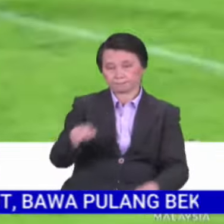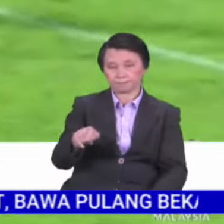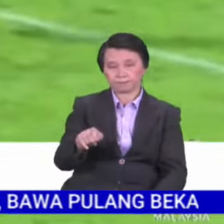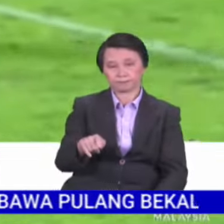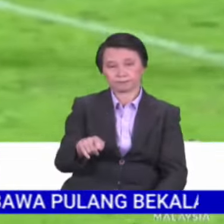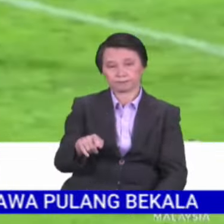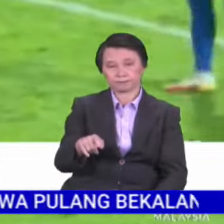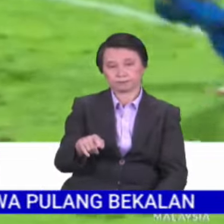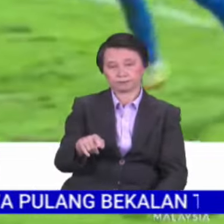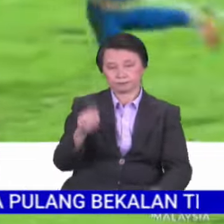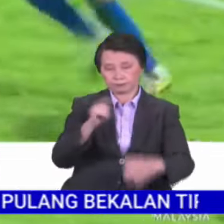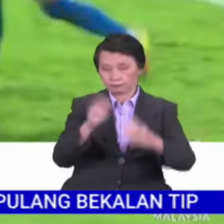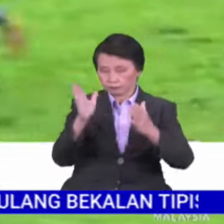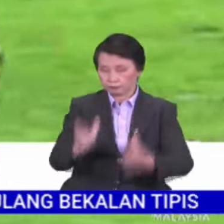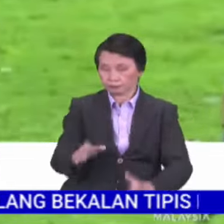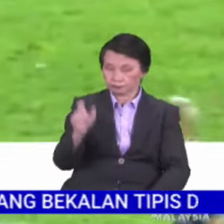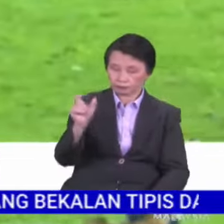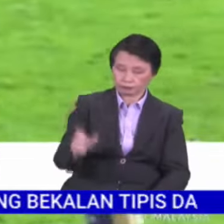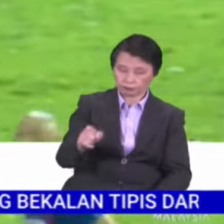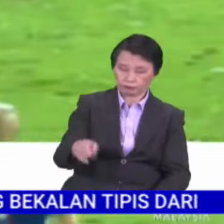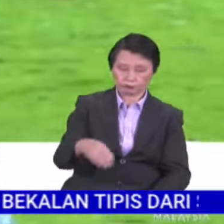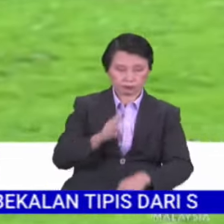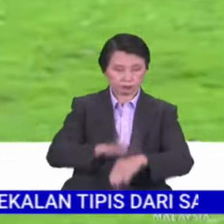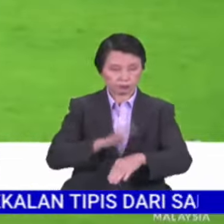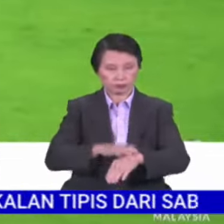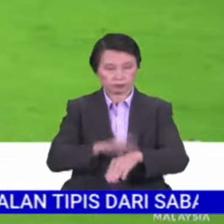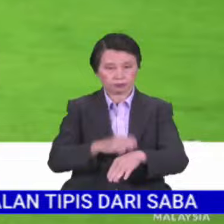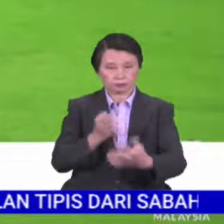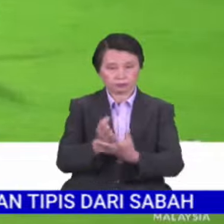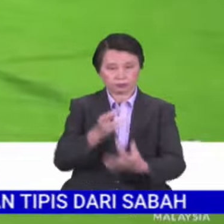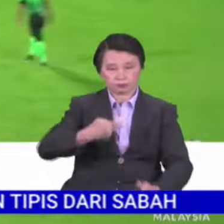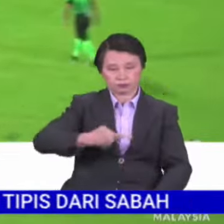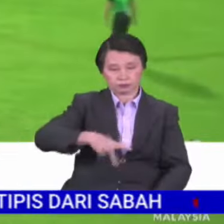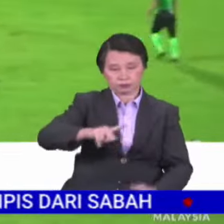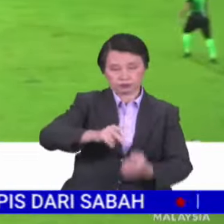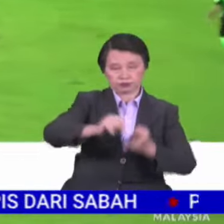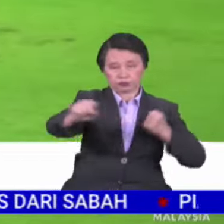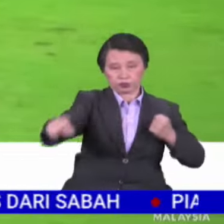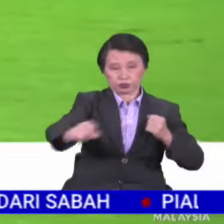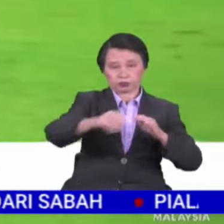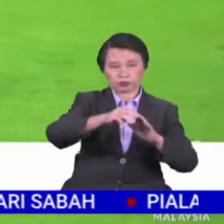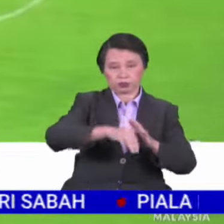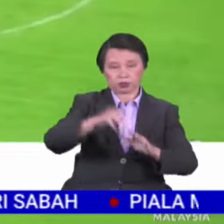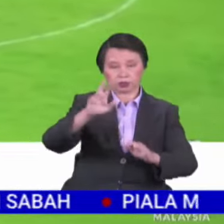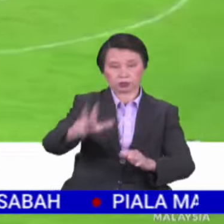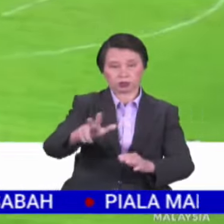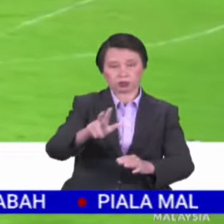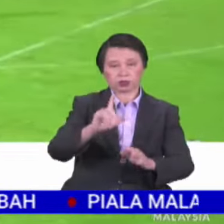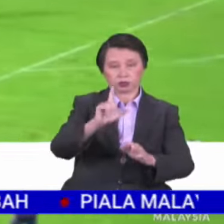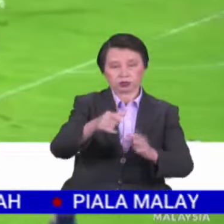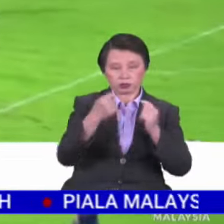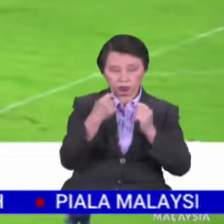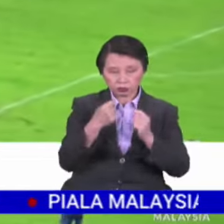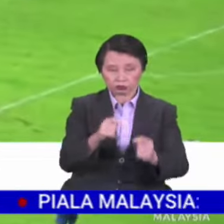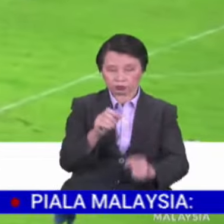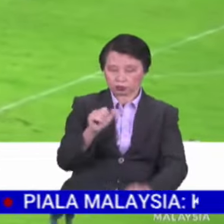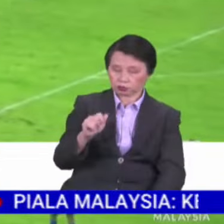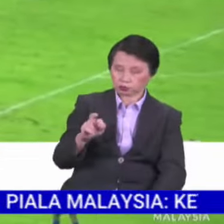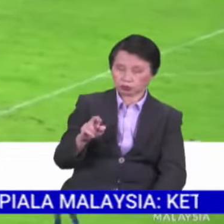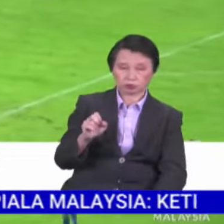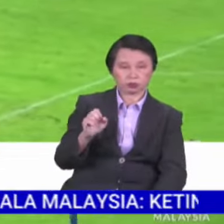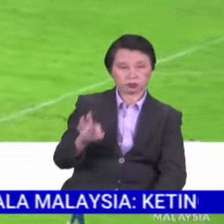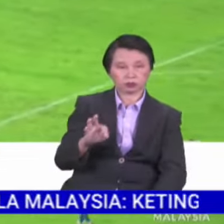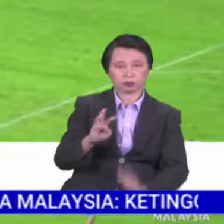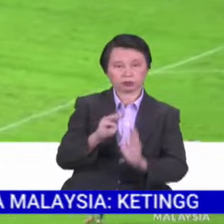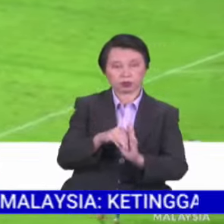Bergson Da Silva terlebih dahulu memberi amaran menerusi rembatan jarak jauh pada minit ketiga disusuli percubaan Arif Aiman pada